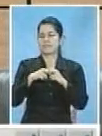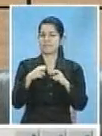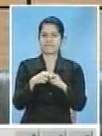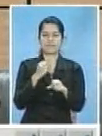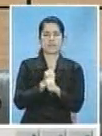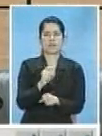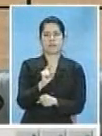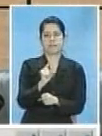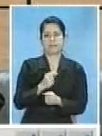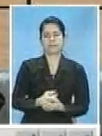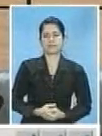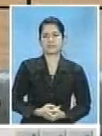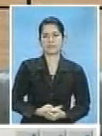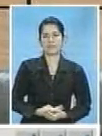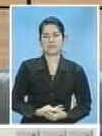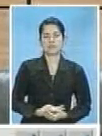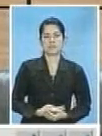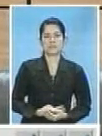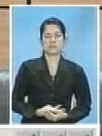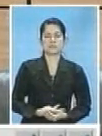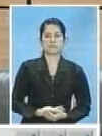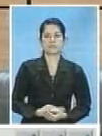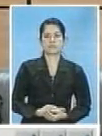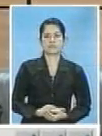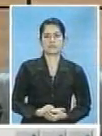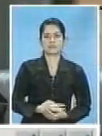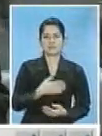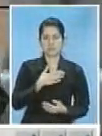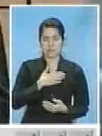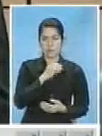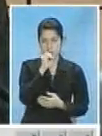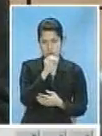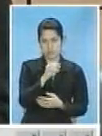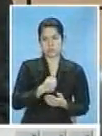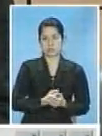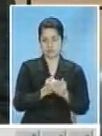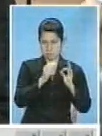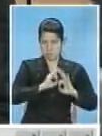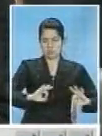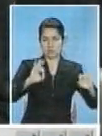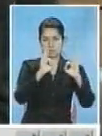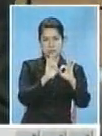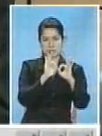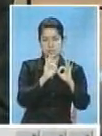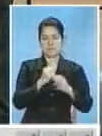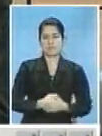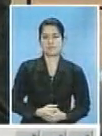ทำยังไงแต่ที่ผมต้องเรียนนะครับว่าเป็นเรื่องที่สำคัญที่สุดหลังจากนี้นะ